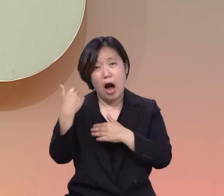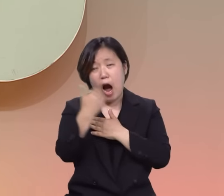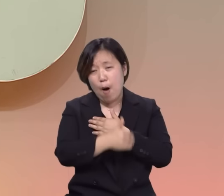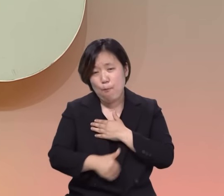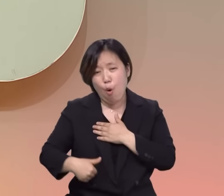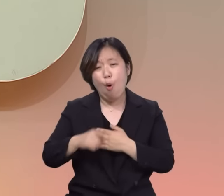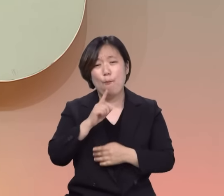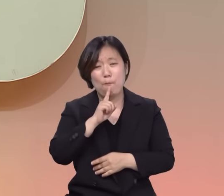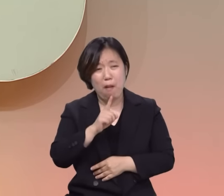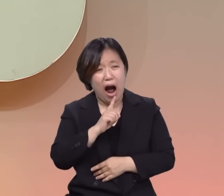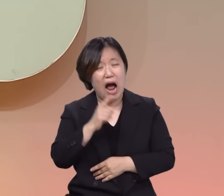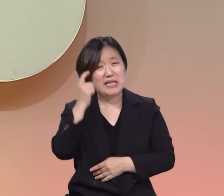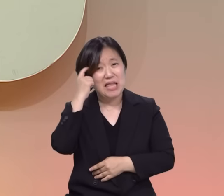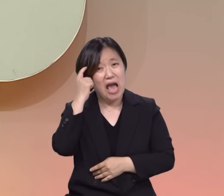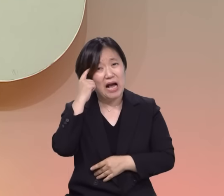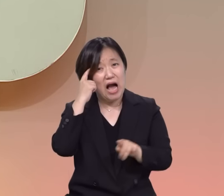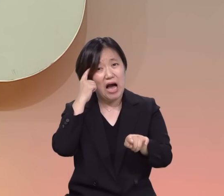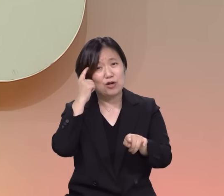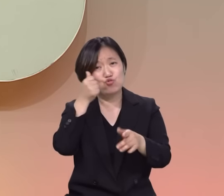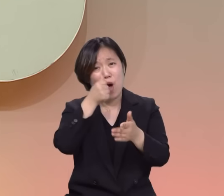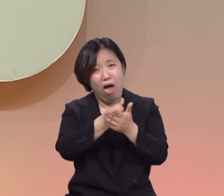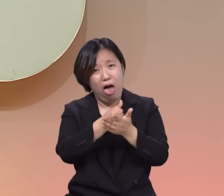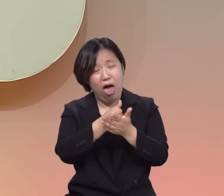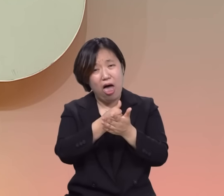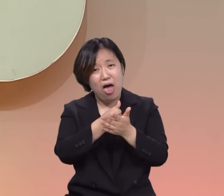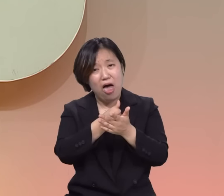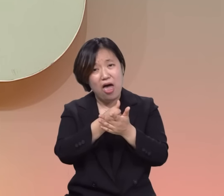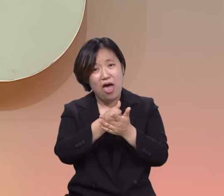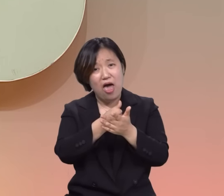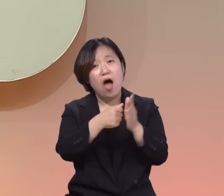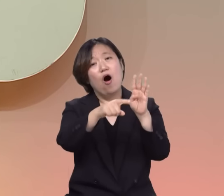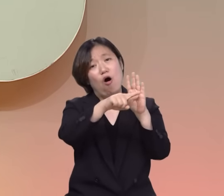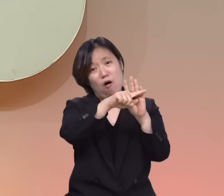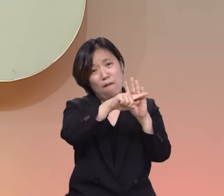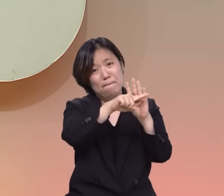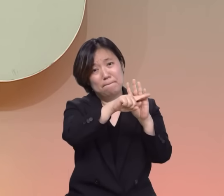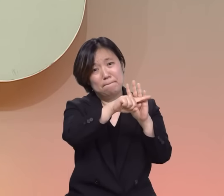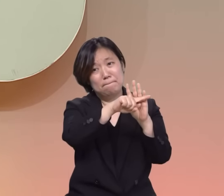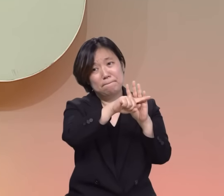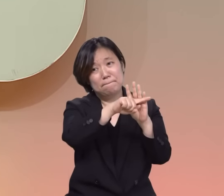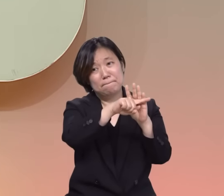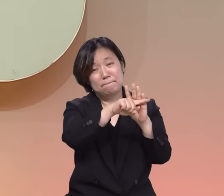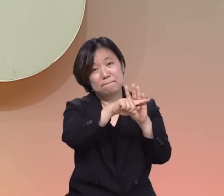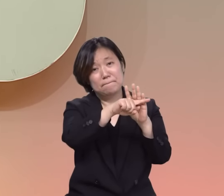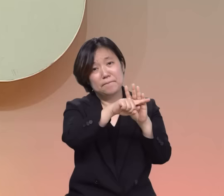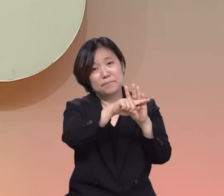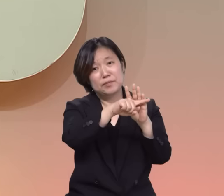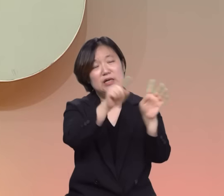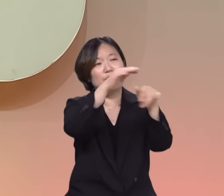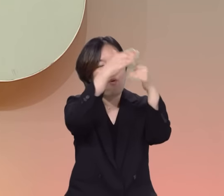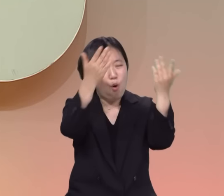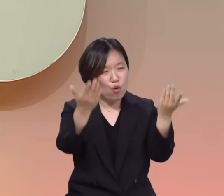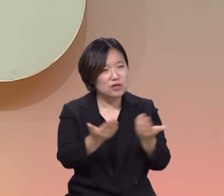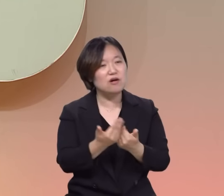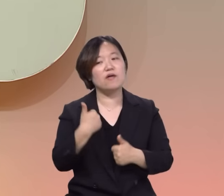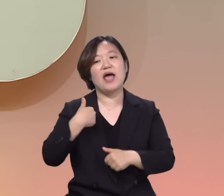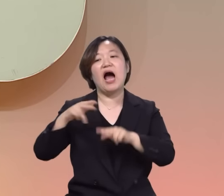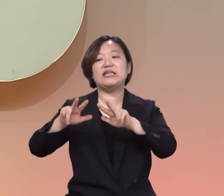말과 생각으로 지었던 그 모든 그 업장들을 내가 지금 닦아